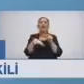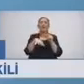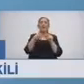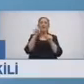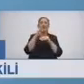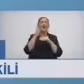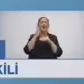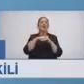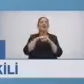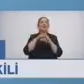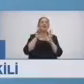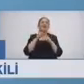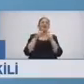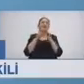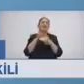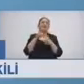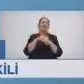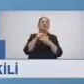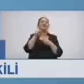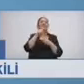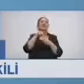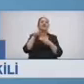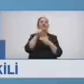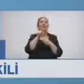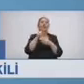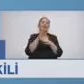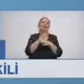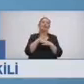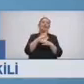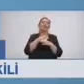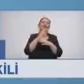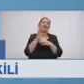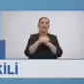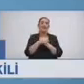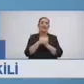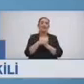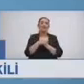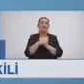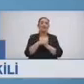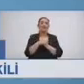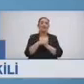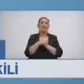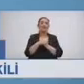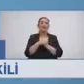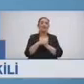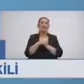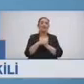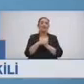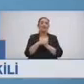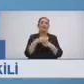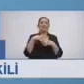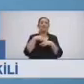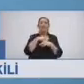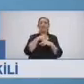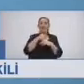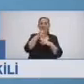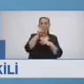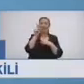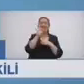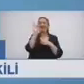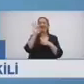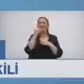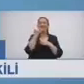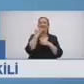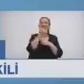da destek vermek için sizlerle bunu paylaşmak istedim. Bir de Sayın Ekrem İmamoğlu'nun Silivri ziyaretlerinde